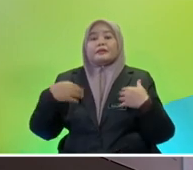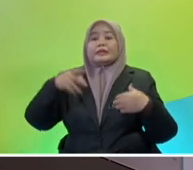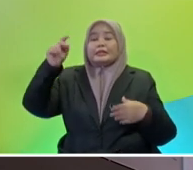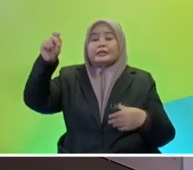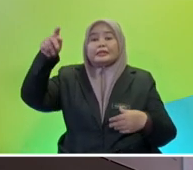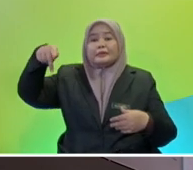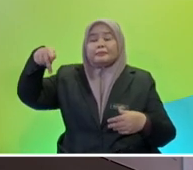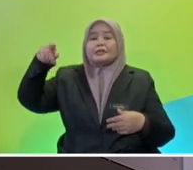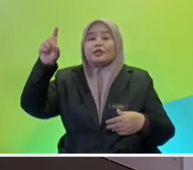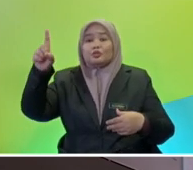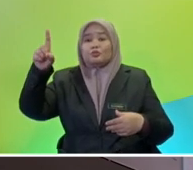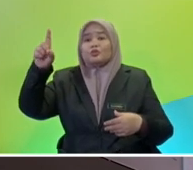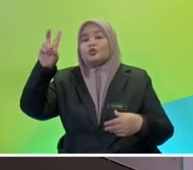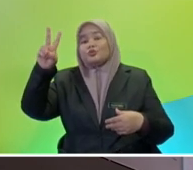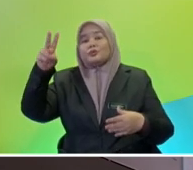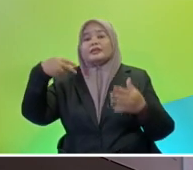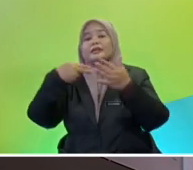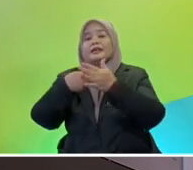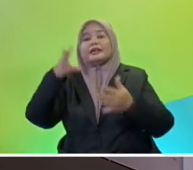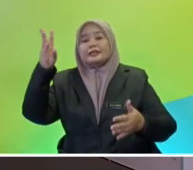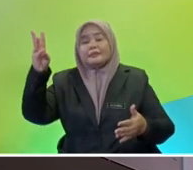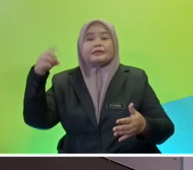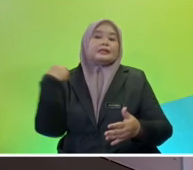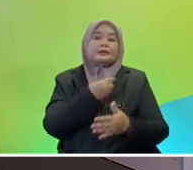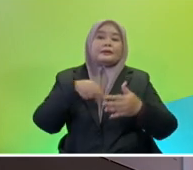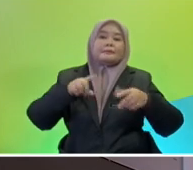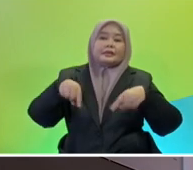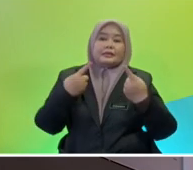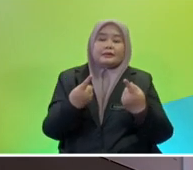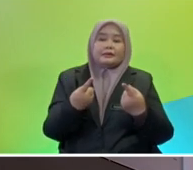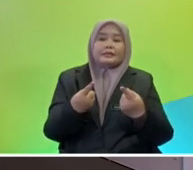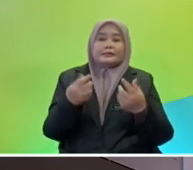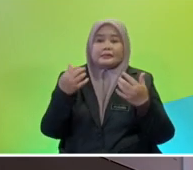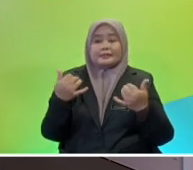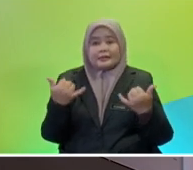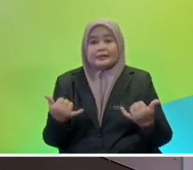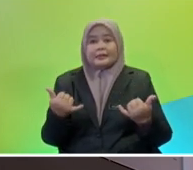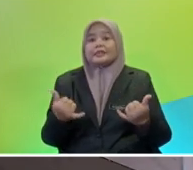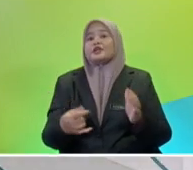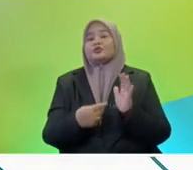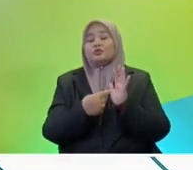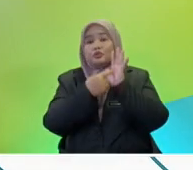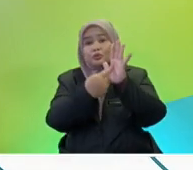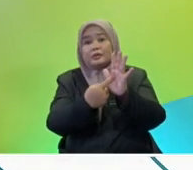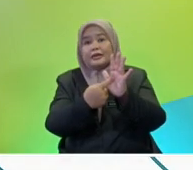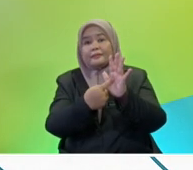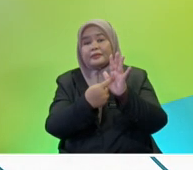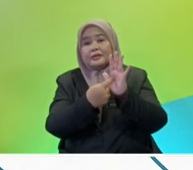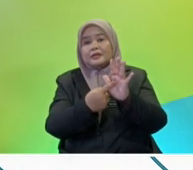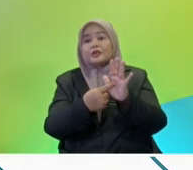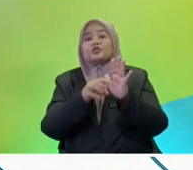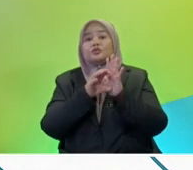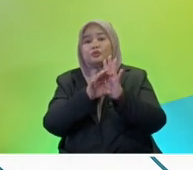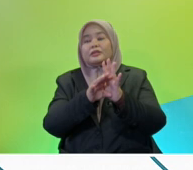2 hingga 6 jadi kita pergi kepada di sini Ustadzah paparkan lembaran daripada di